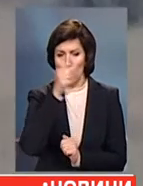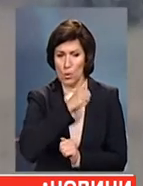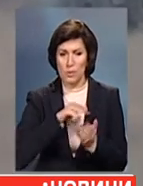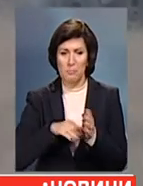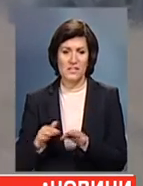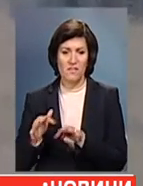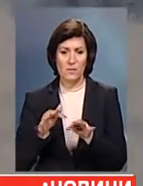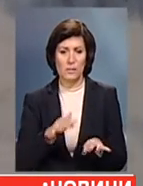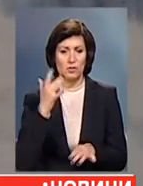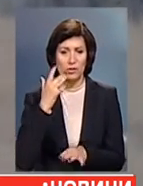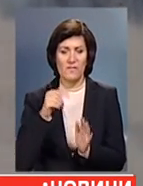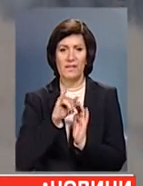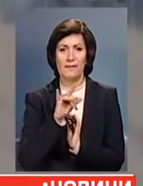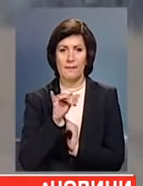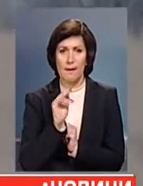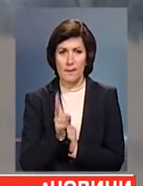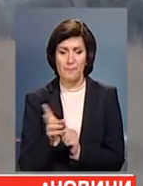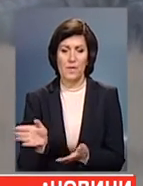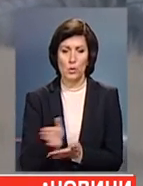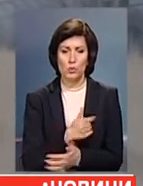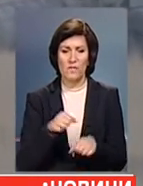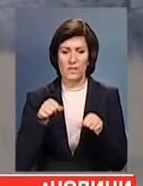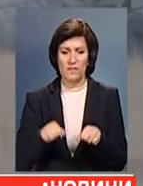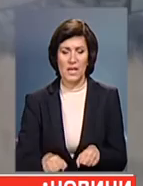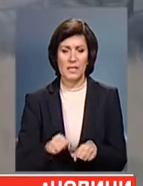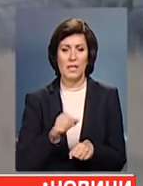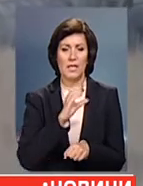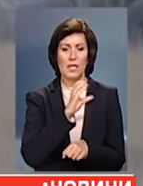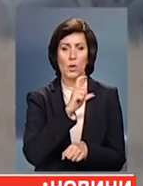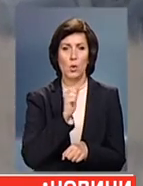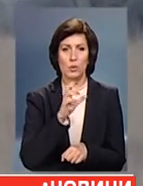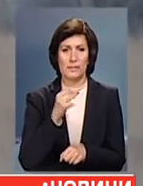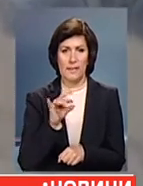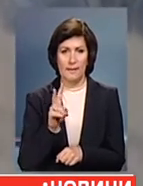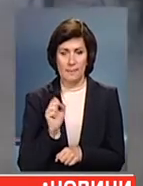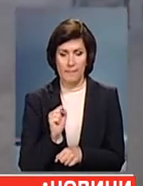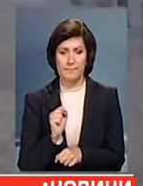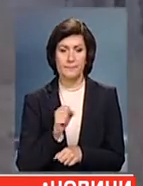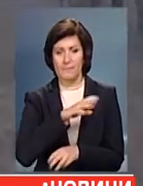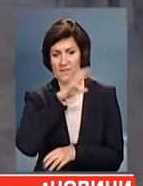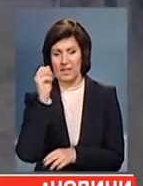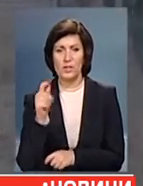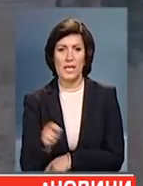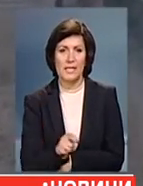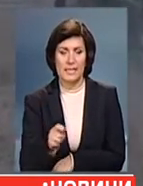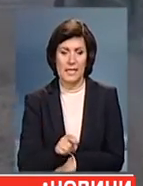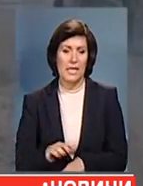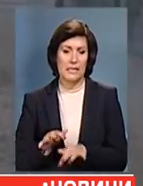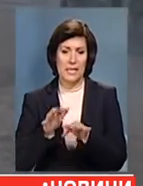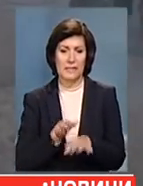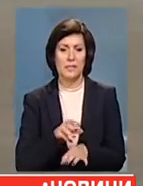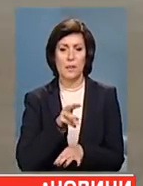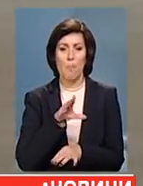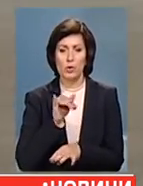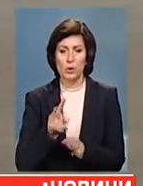після вторгнення США в Ірак, усунення від влади Саддама Хусейна. У ніч проти неділі наступ на